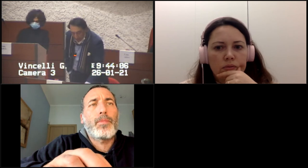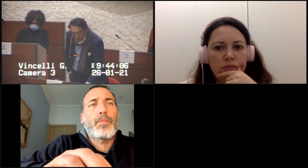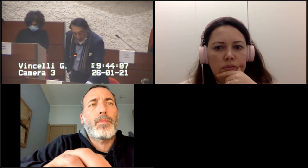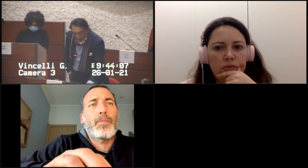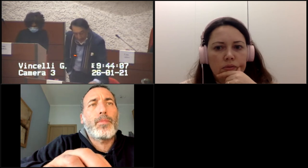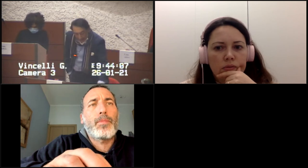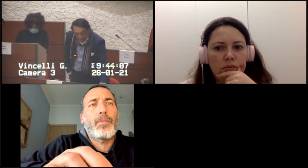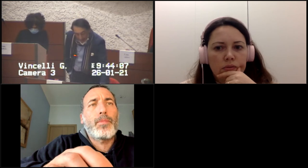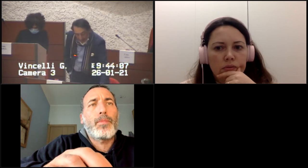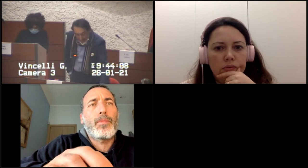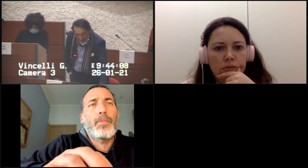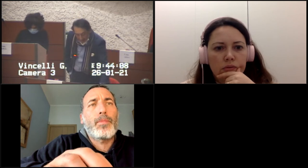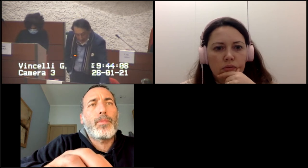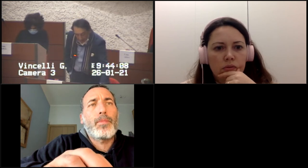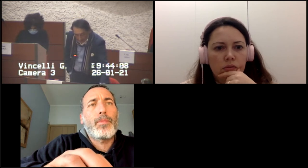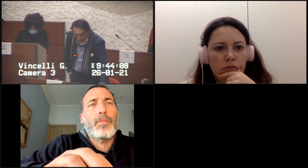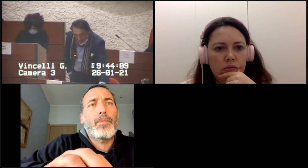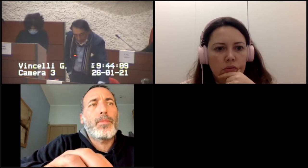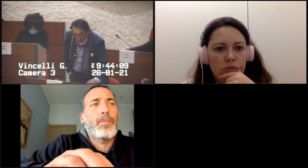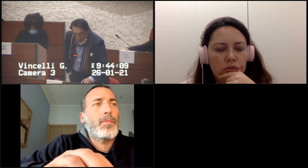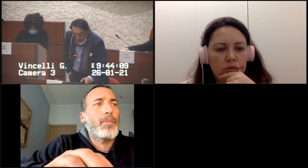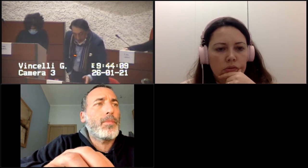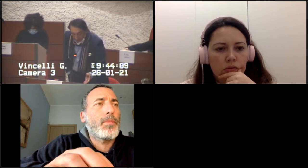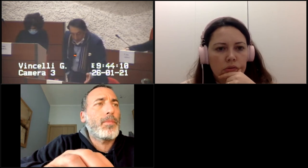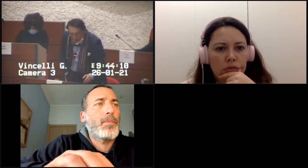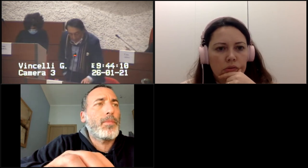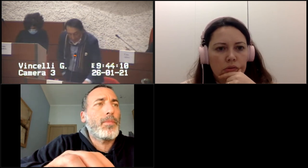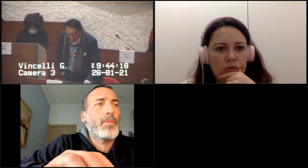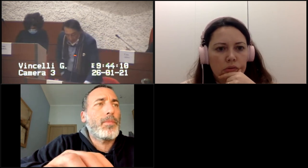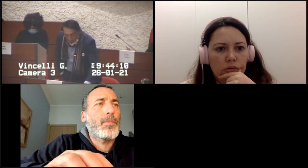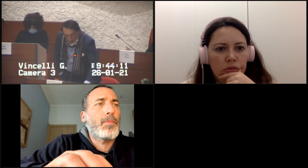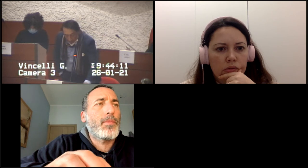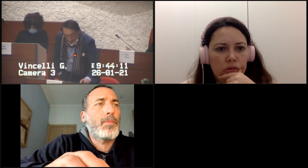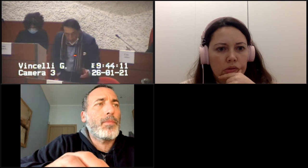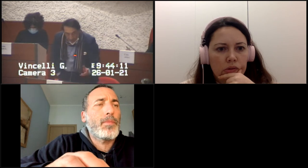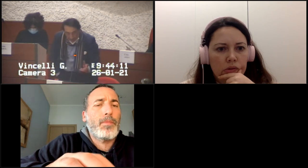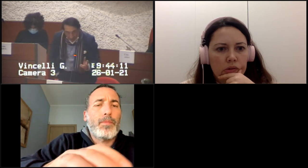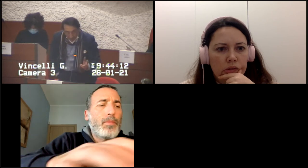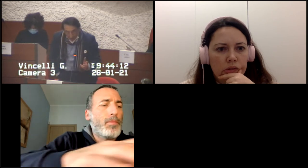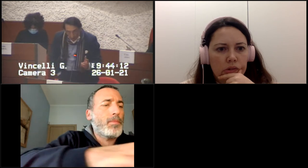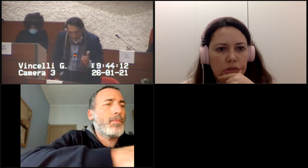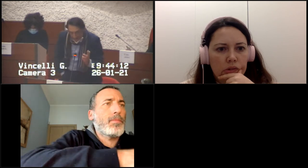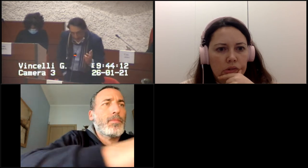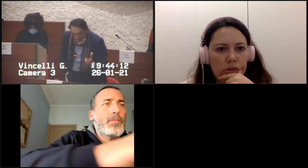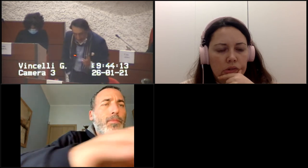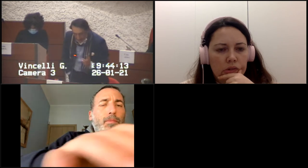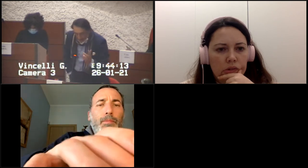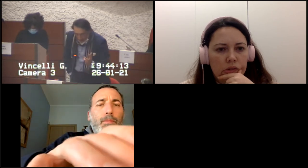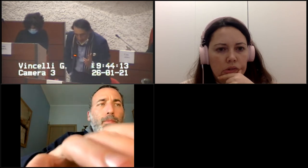sono chiaramente le bonifiche. Quindi tutto sommato non capisco